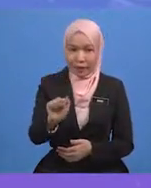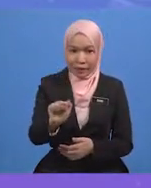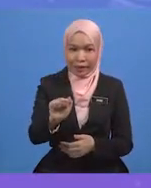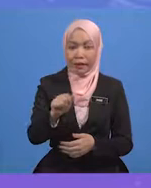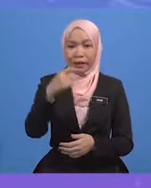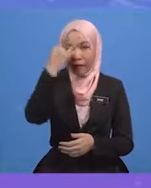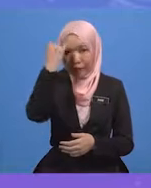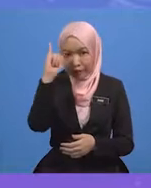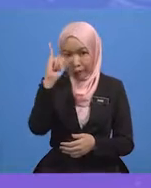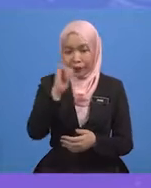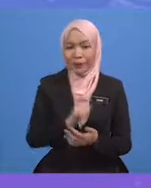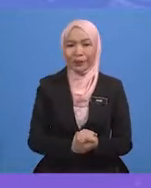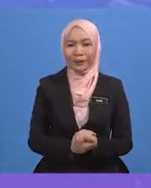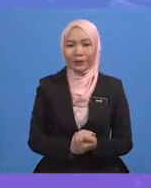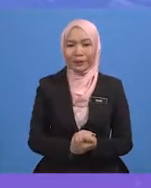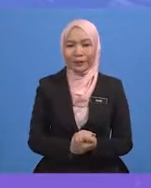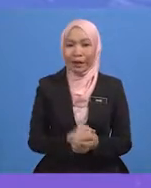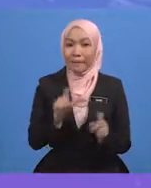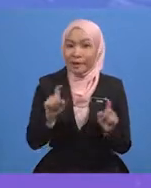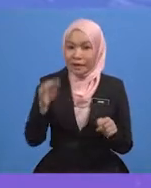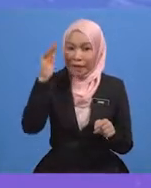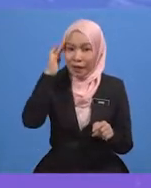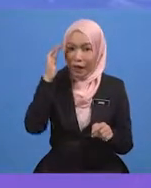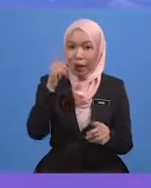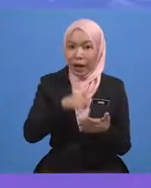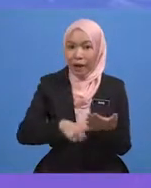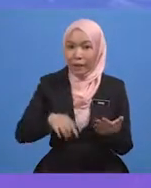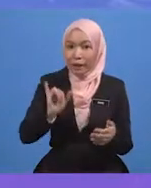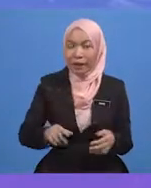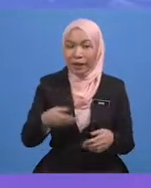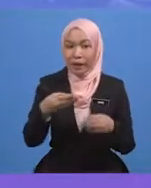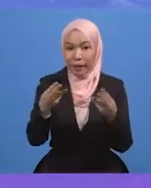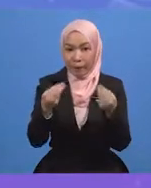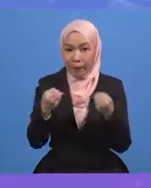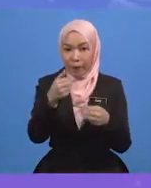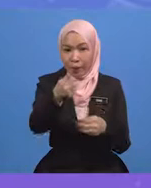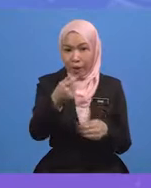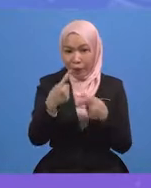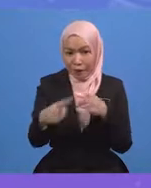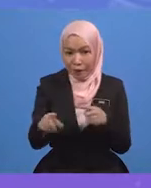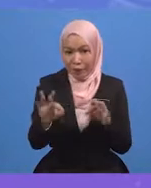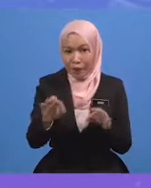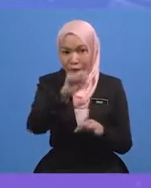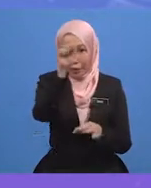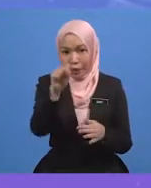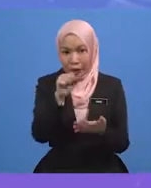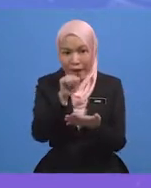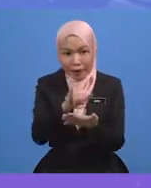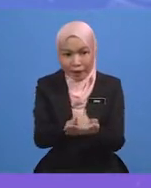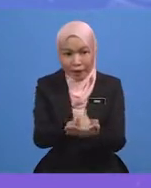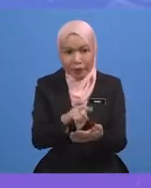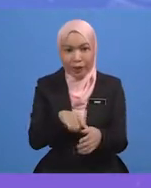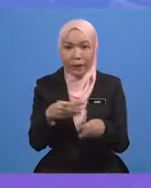murid-murid tahu apa yang akan dijawab nanti apabila soalan sedemikian ditanya. Baiklah